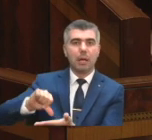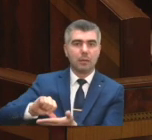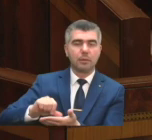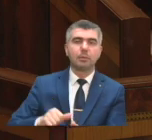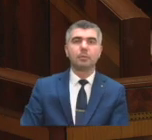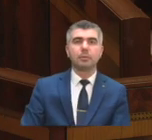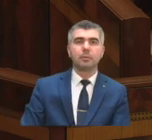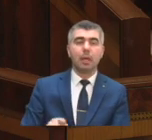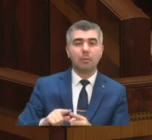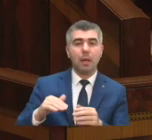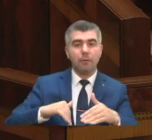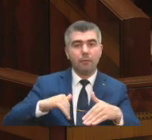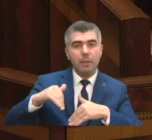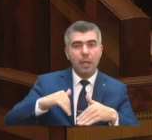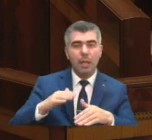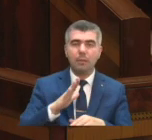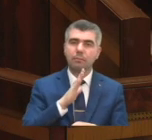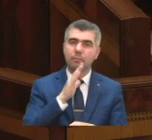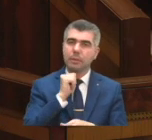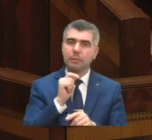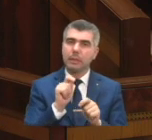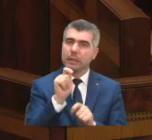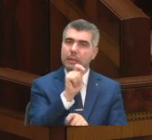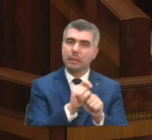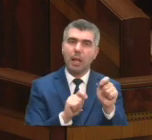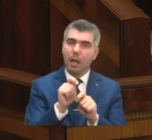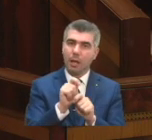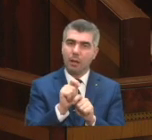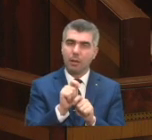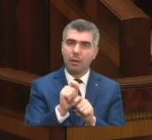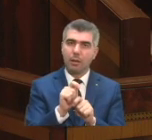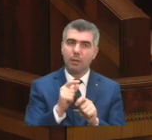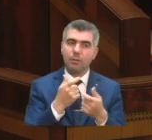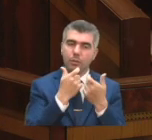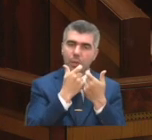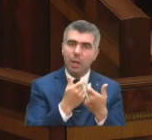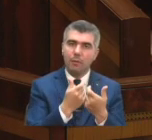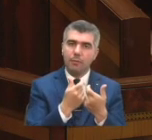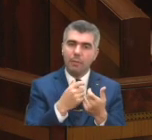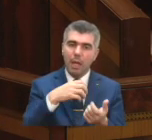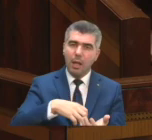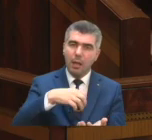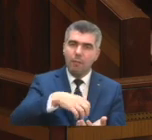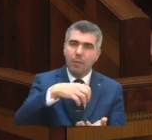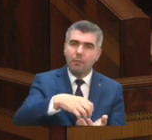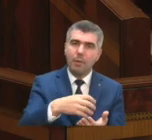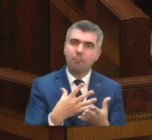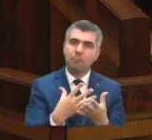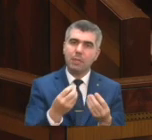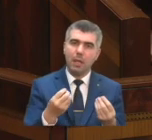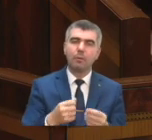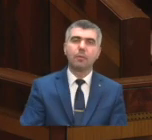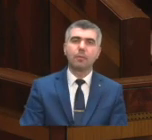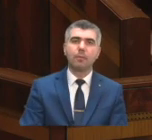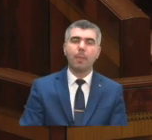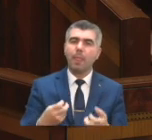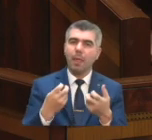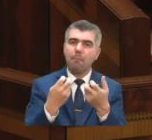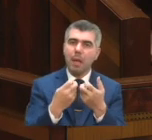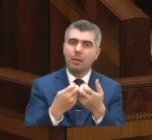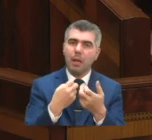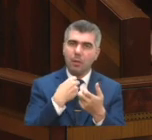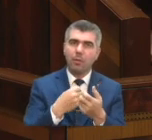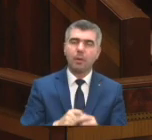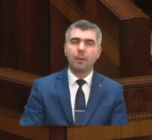هذه الطرق ما كنعطيوهاش حقها من الإصلاح وكتوجد في حالة سيئة في أغلب هذا. وخير دليل نعطيك مثال في